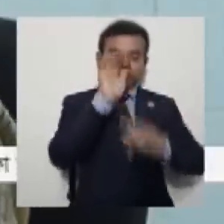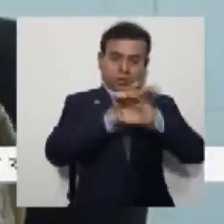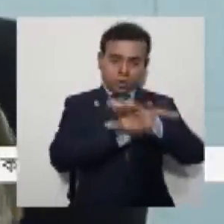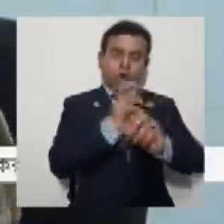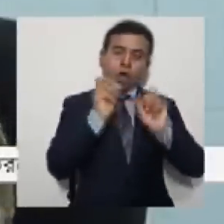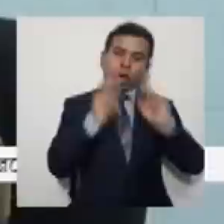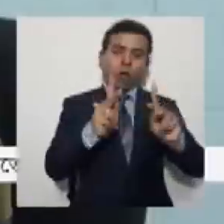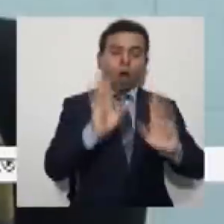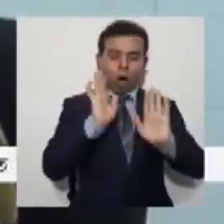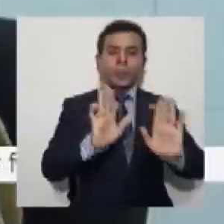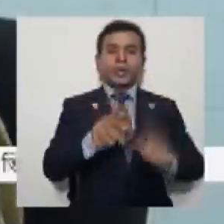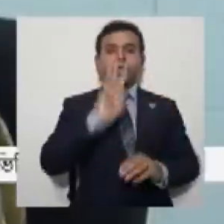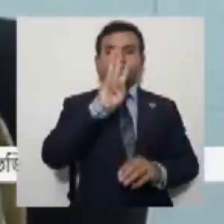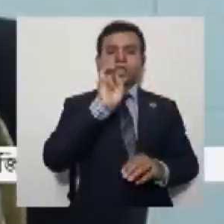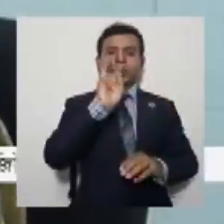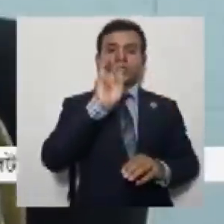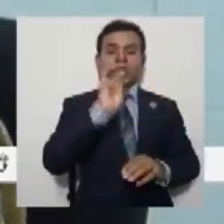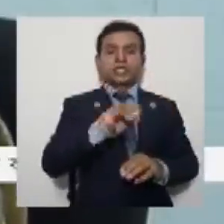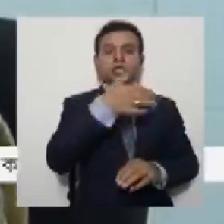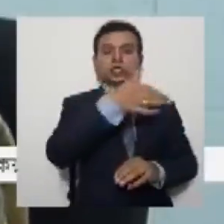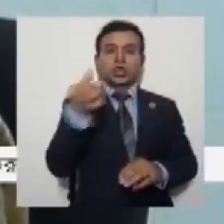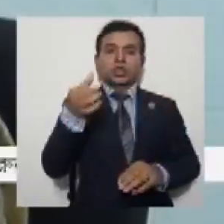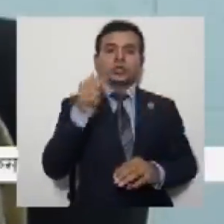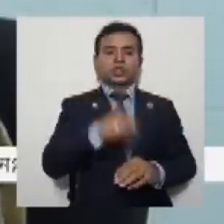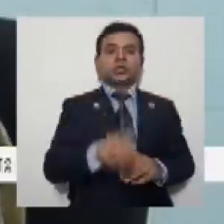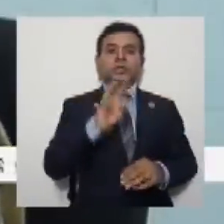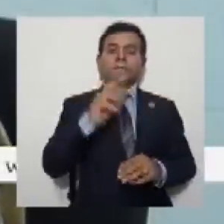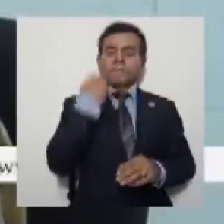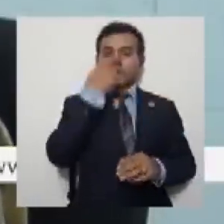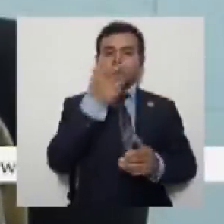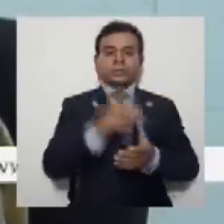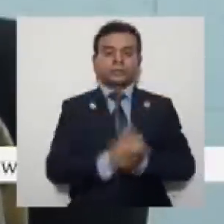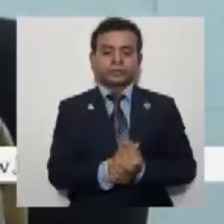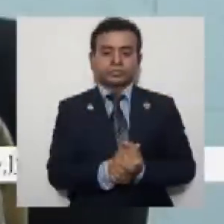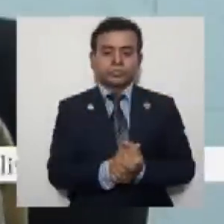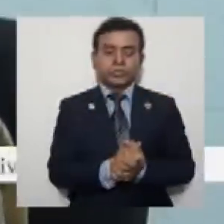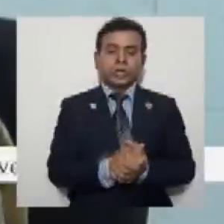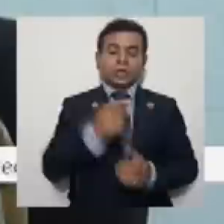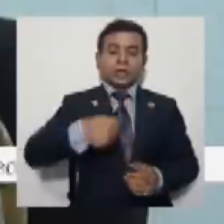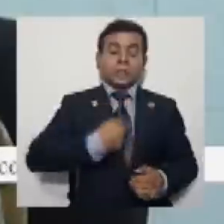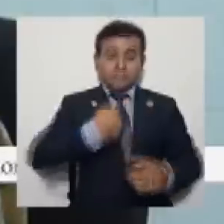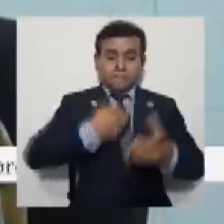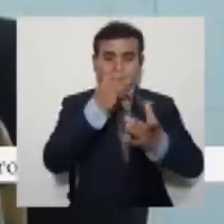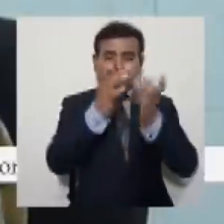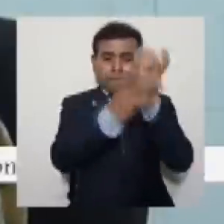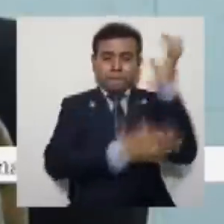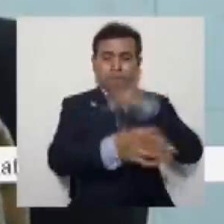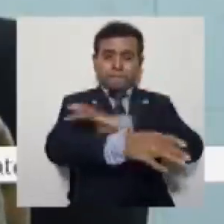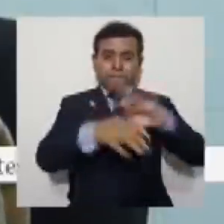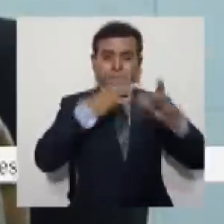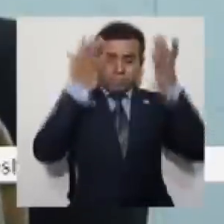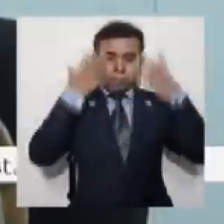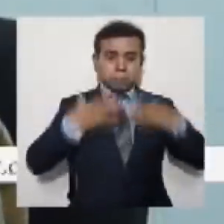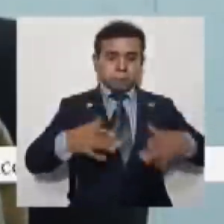পার্সোনাল প্রোটেক্টিভ ইকুইপমেন্ট বা ব্যক্তিগত সুরক্ষা সামগ্রী গত 24 ঘন্টায় সংগৃহীত হয়েছে 9,040টি এবং